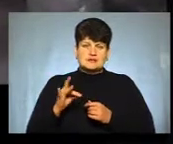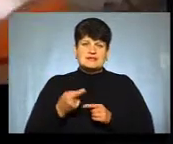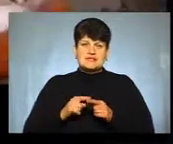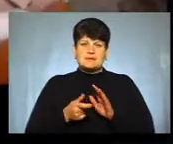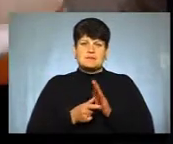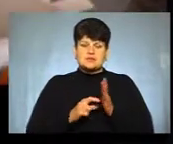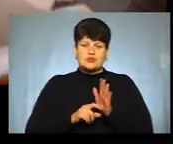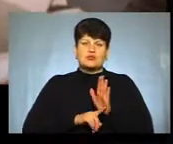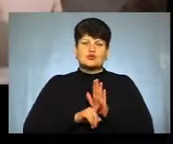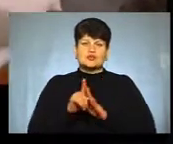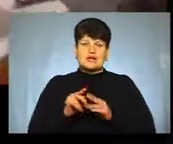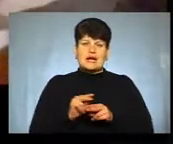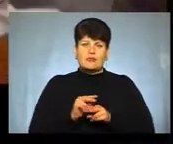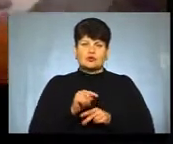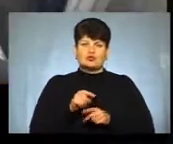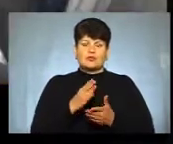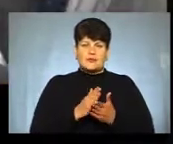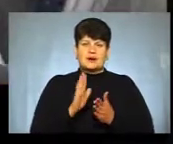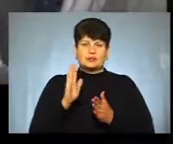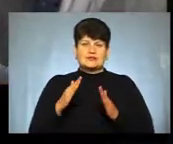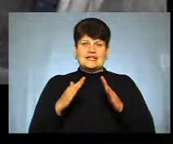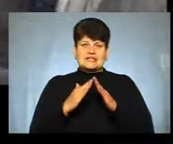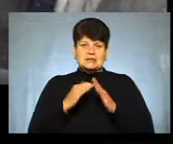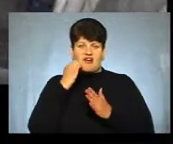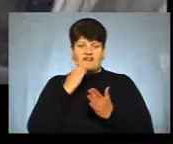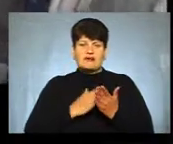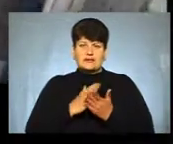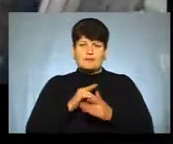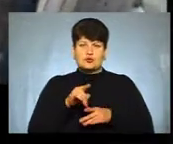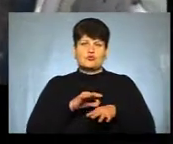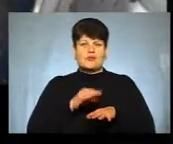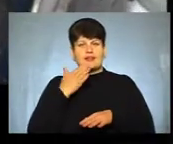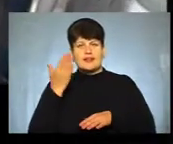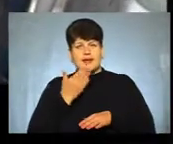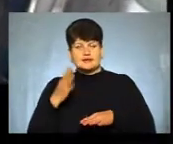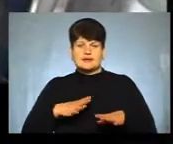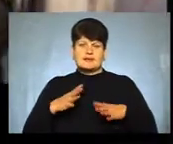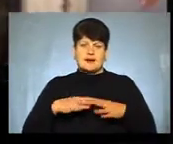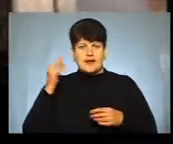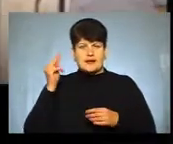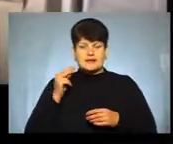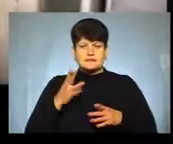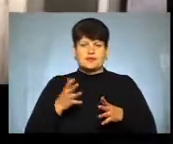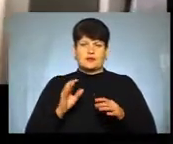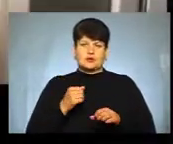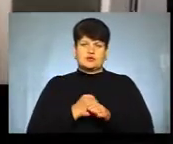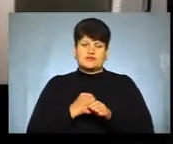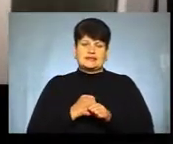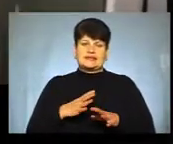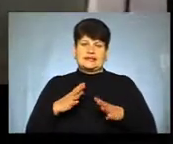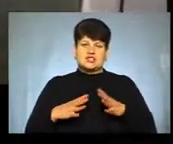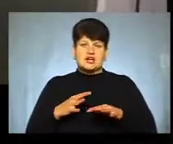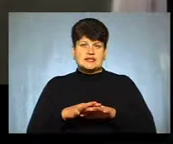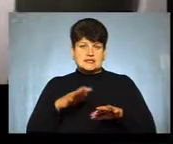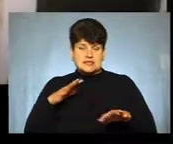якому розпочали ремонт. Тут має бути дім ветерана. У ньому проводитимуть лекції та тренінги, діятиме тренажерний зал. За